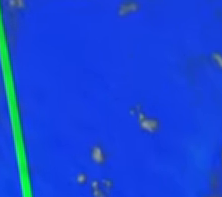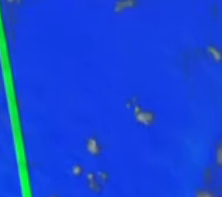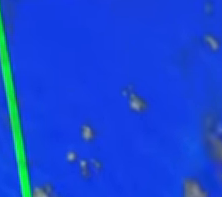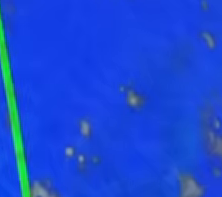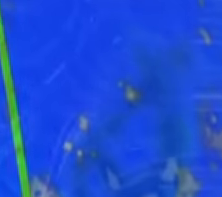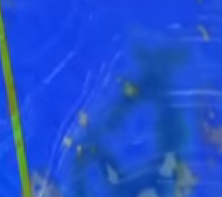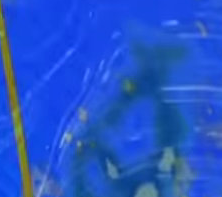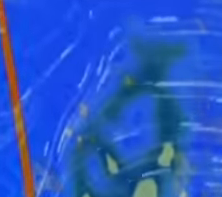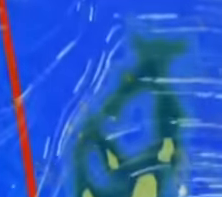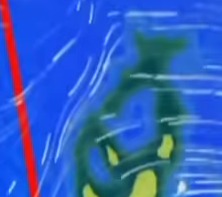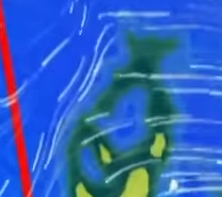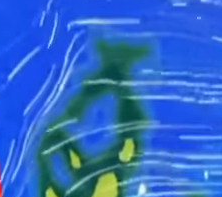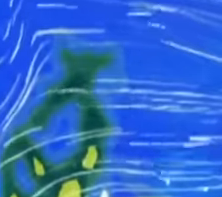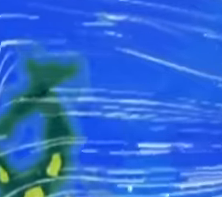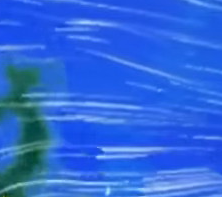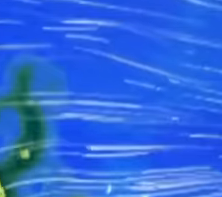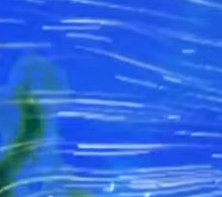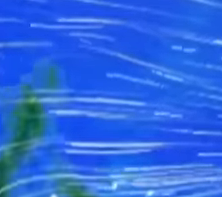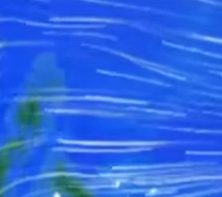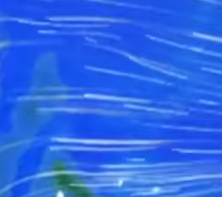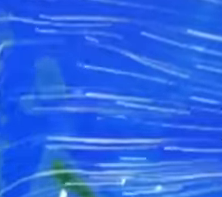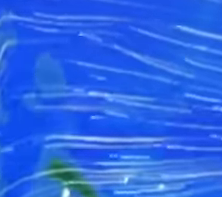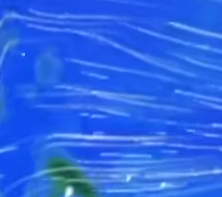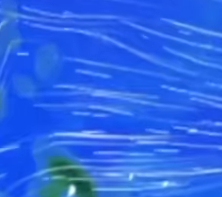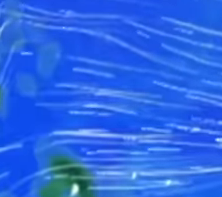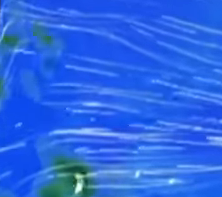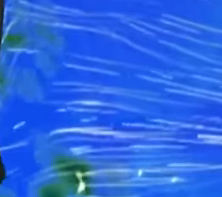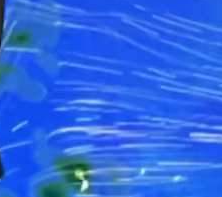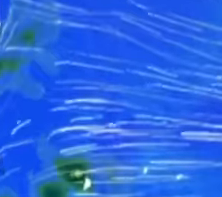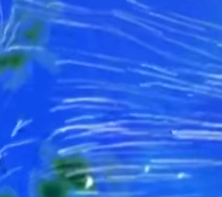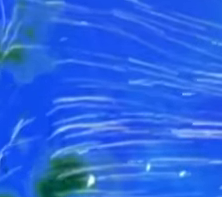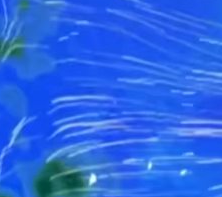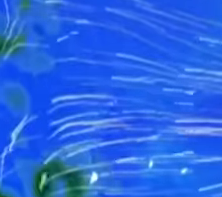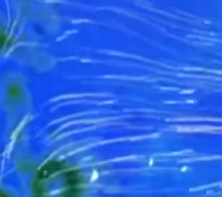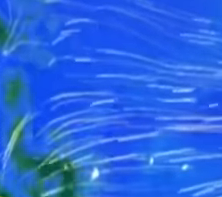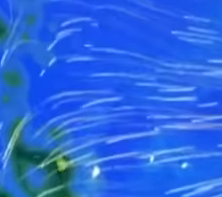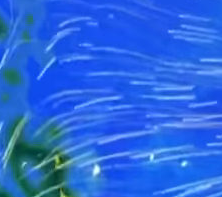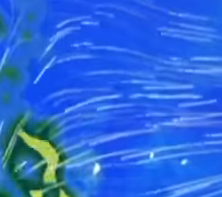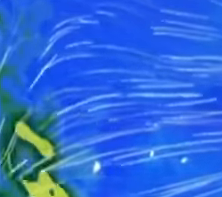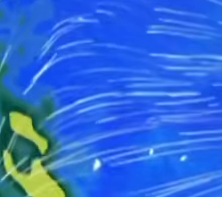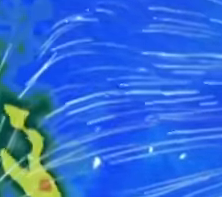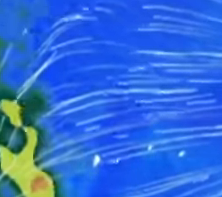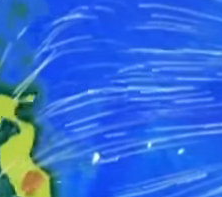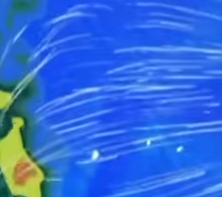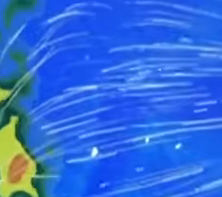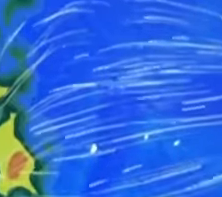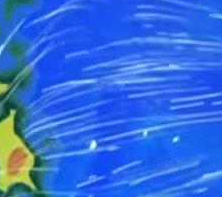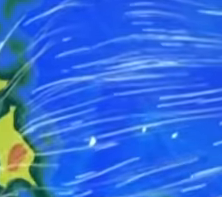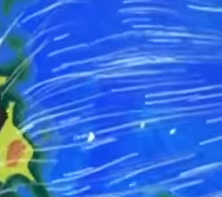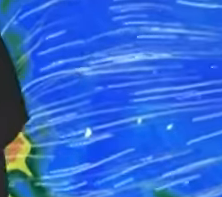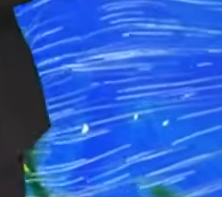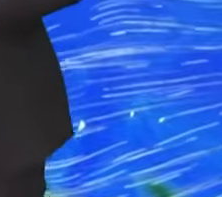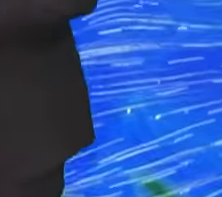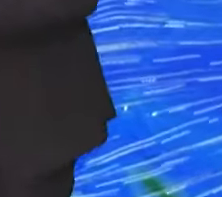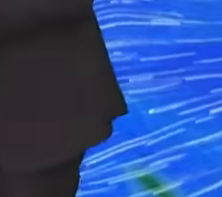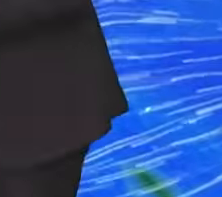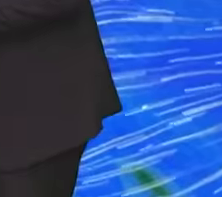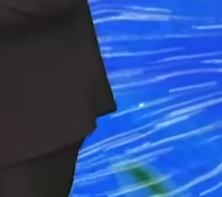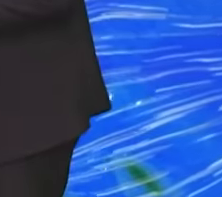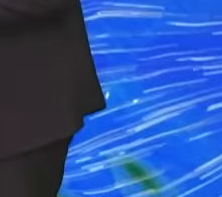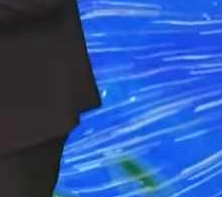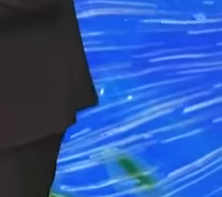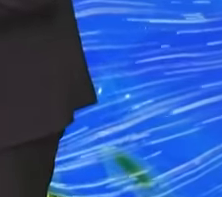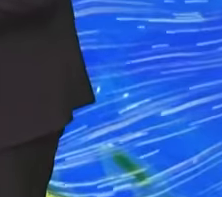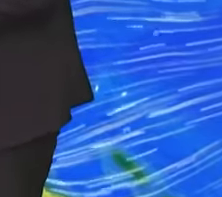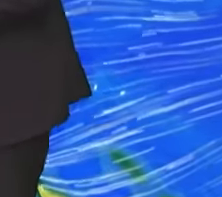lang ang aasahan bukas. Pero buong Luzon pa po ang maapektuhan ng amihan, samantalang yung mainit na hangin naman mula sa Pasipiko,